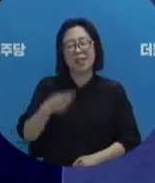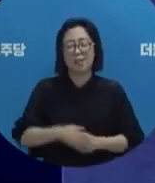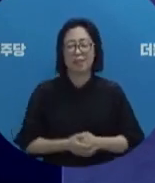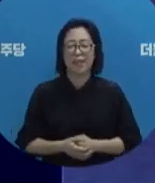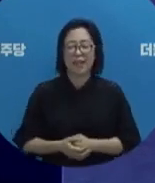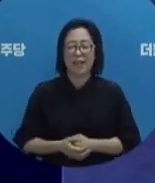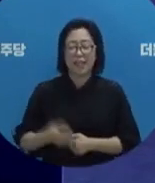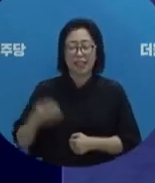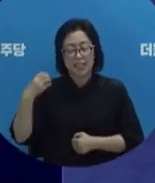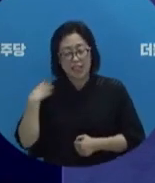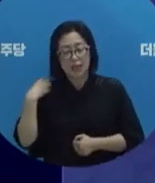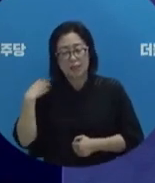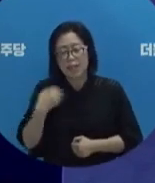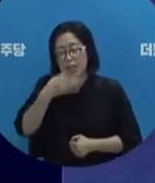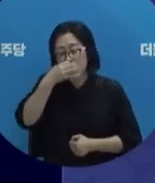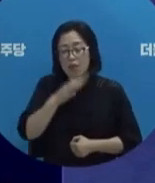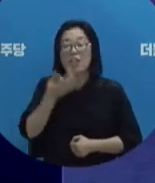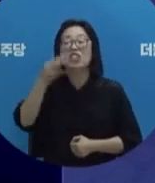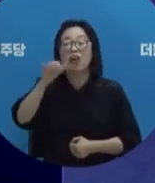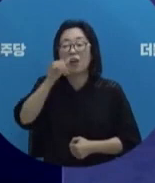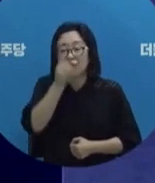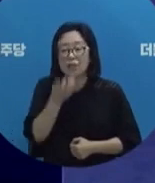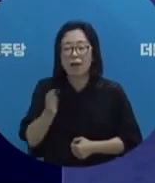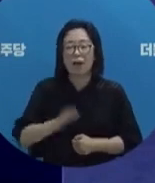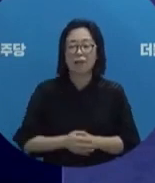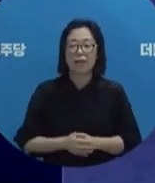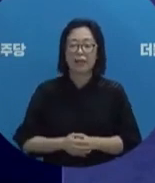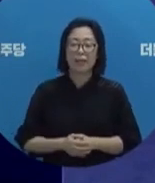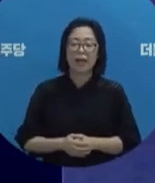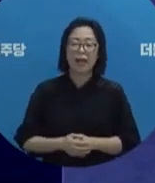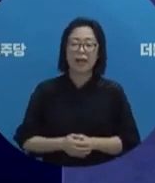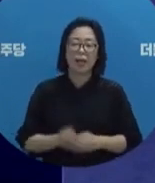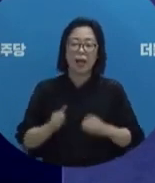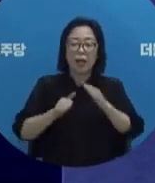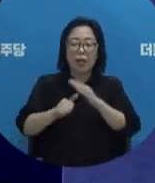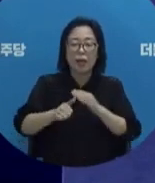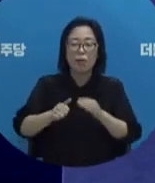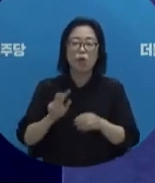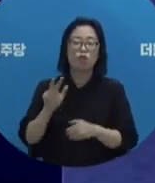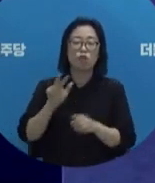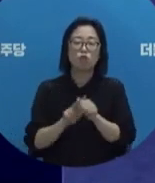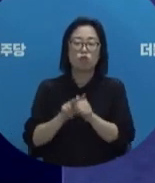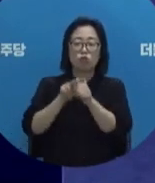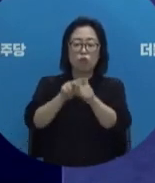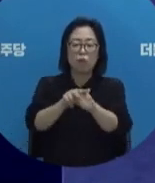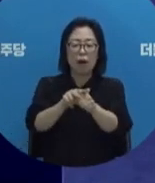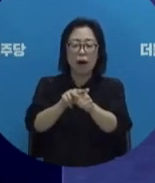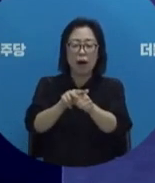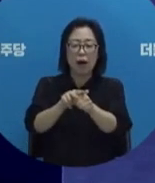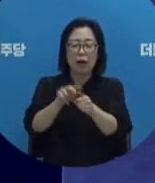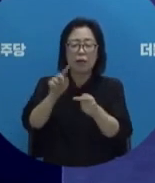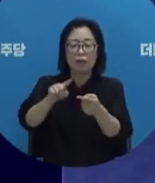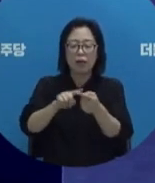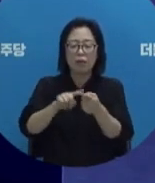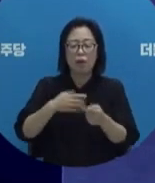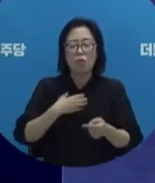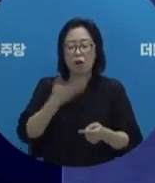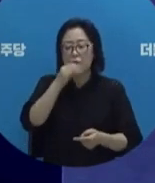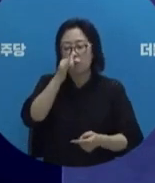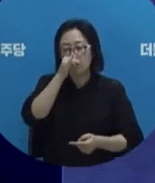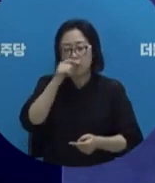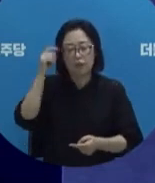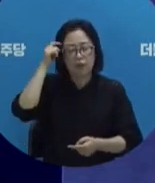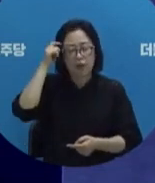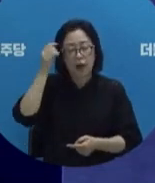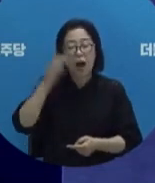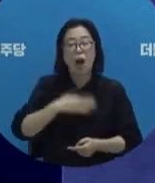무한 책임을 져야 하는 것도 인정합니다 당 대표 출마 가재 정치적 미래를 위협하는 위험한 선택 인 것도 자랍니다